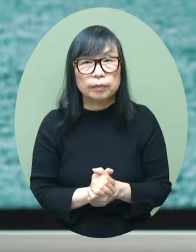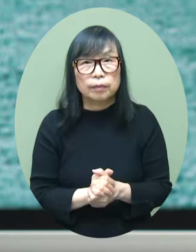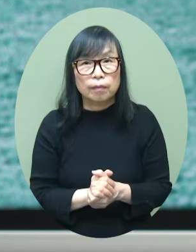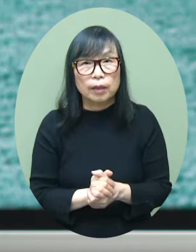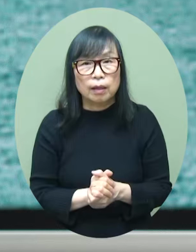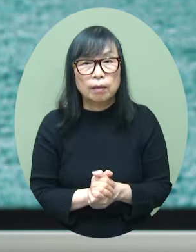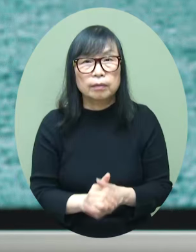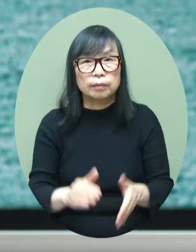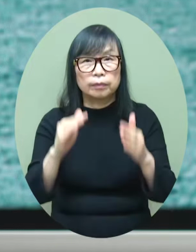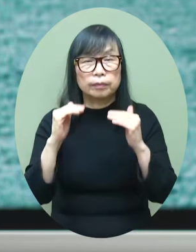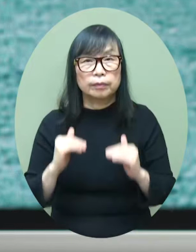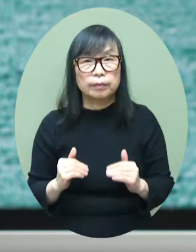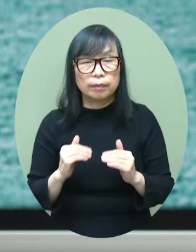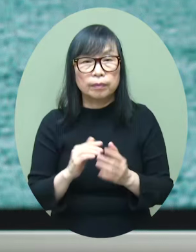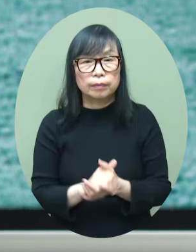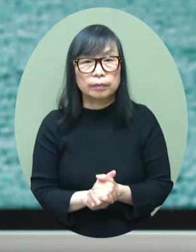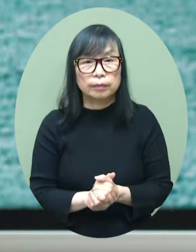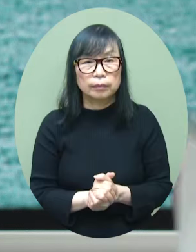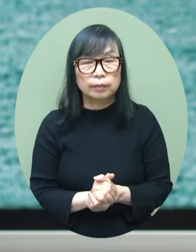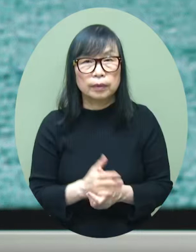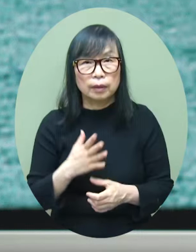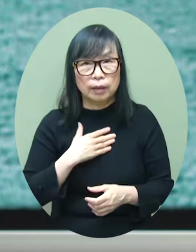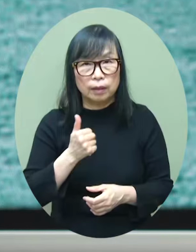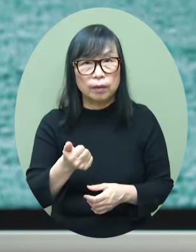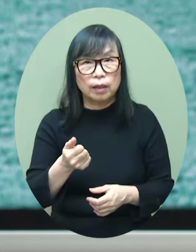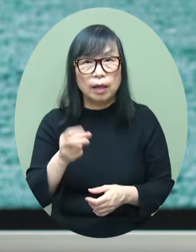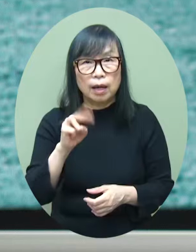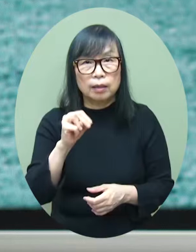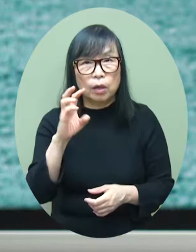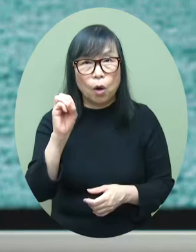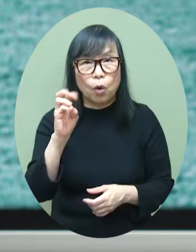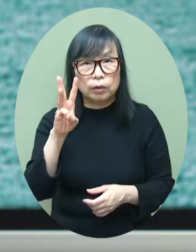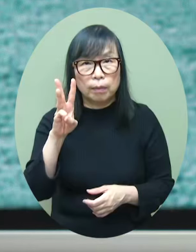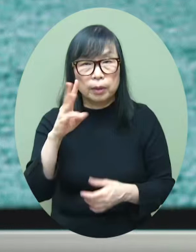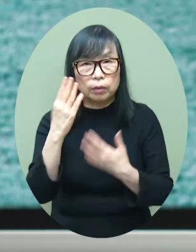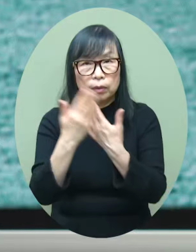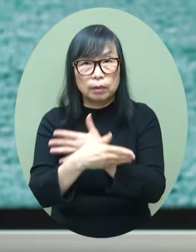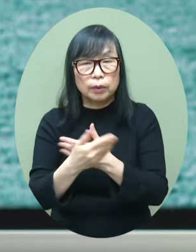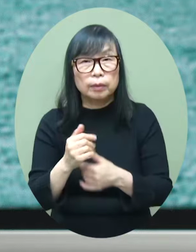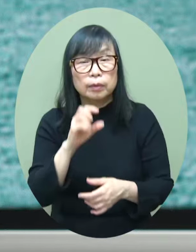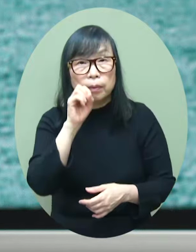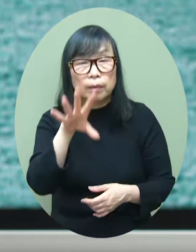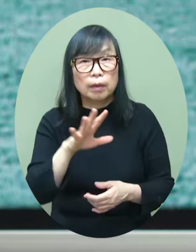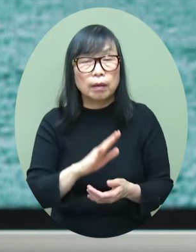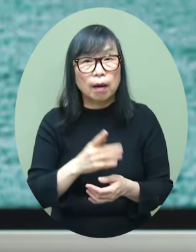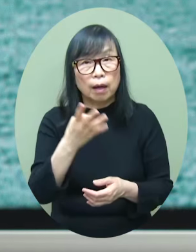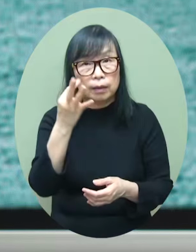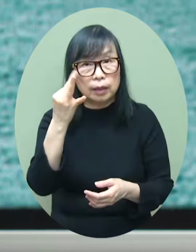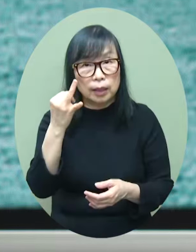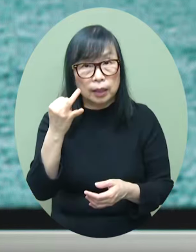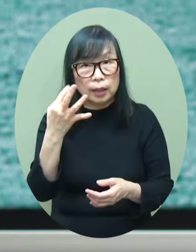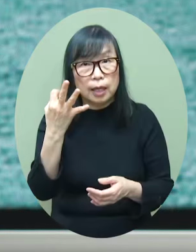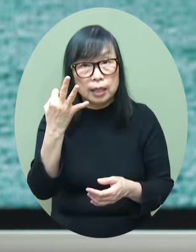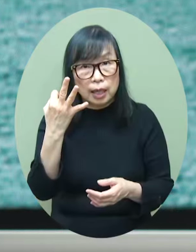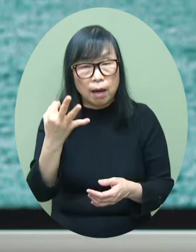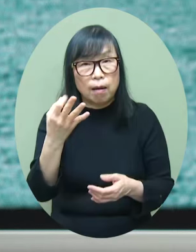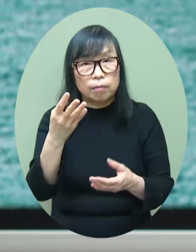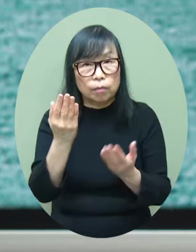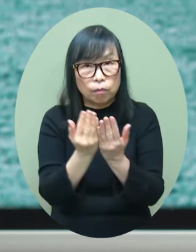最後嗰行嘅男士。 你好啊，兩位 NTV。首先咧，就想問一下，即係嗰三間出現